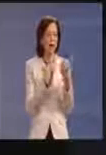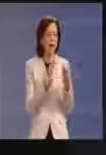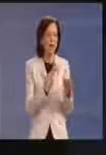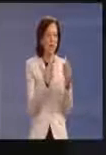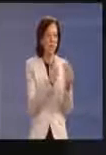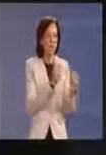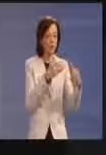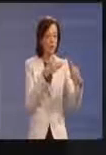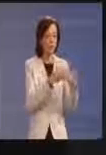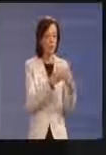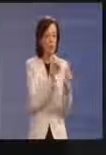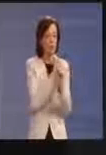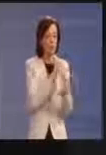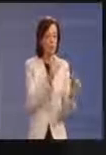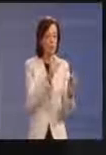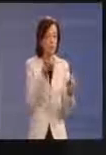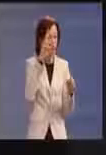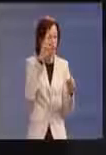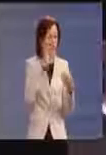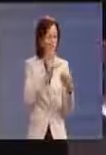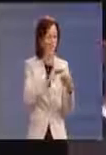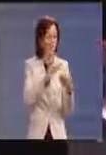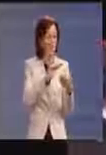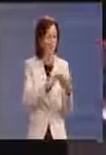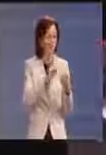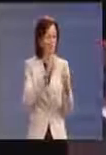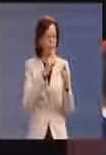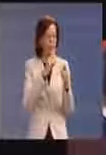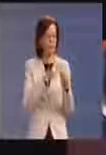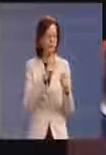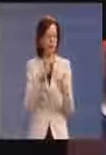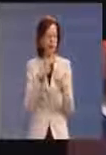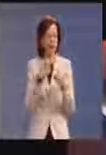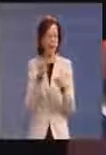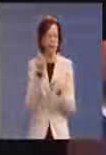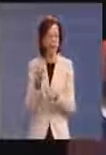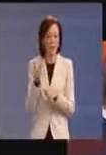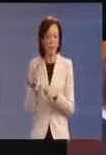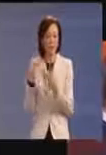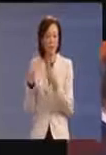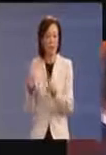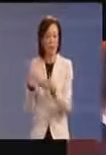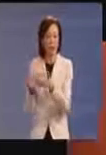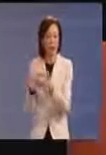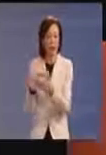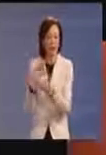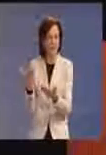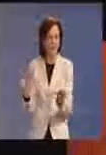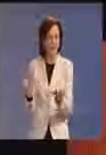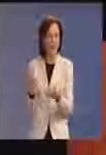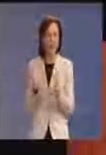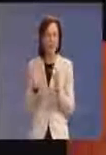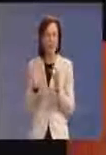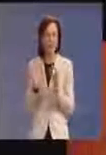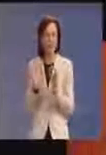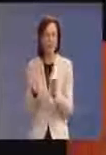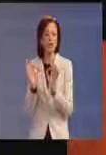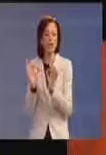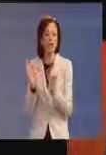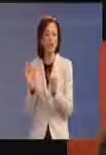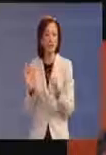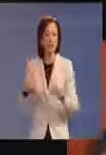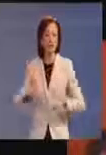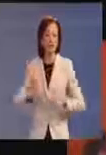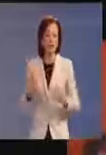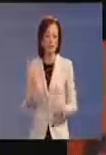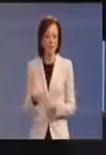der sprengstoffkundigen Beamten. Und drei weitere Personen bekommen diesen Preis für eine ganz spektakuläre Lebensrettung, die sie